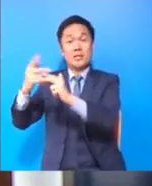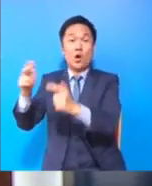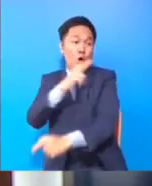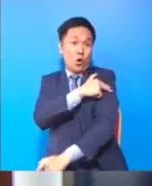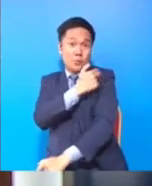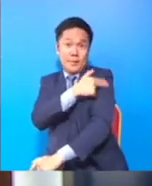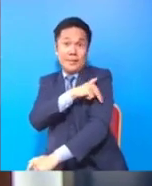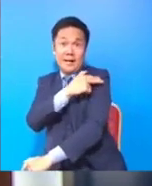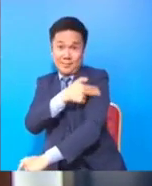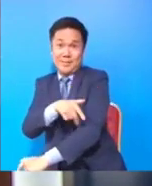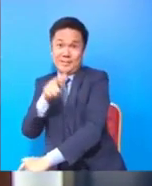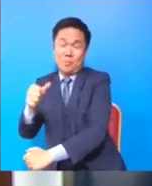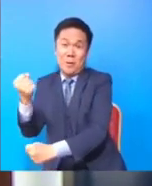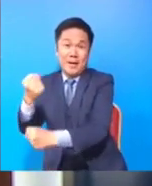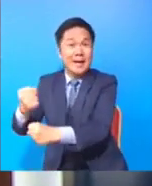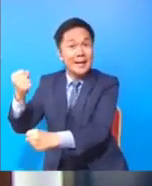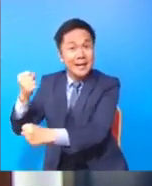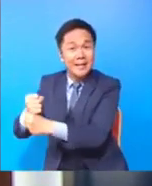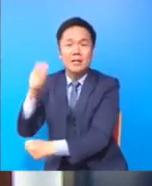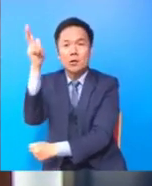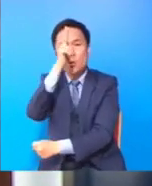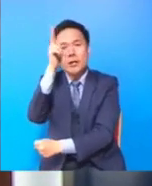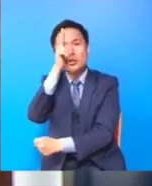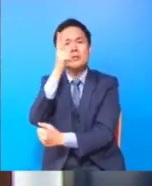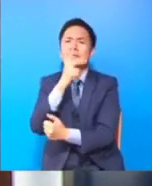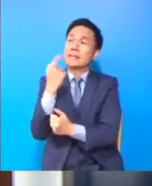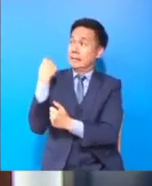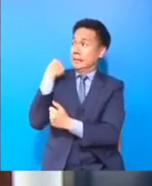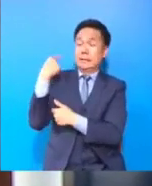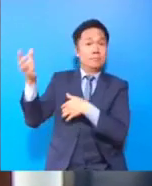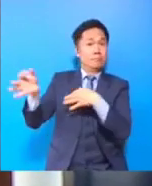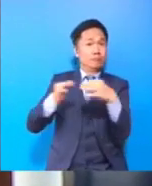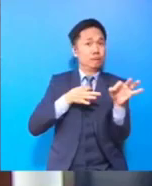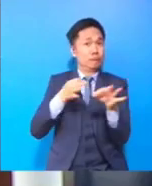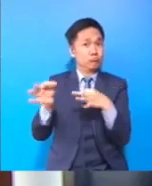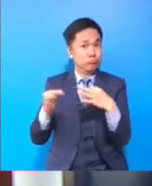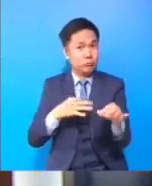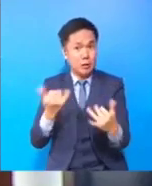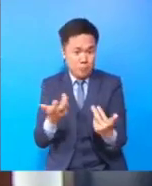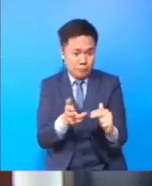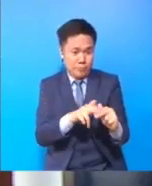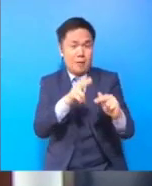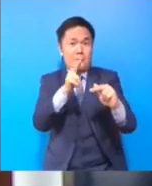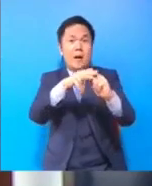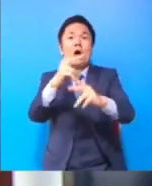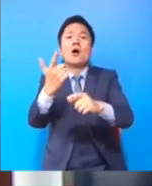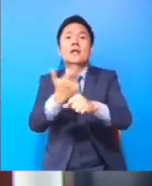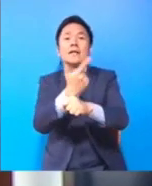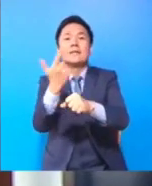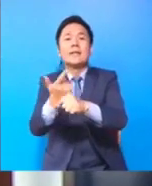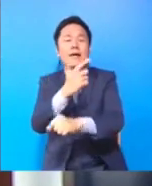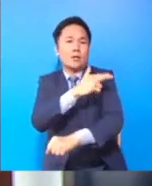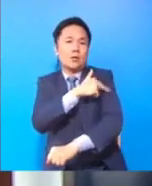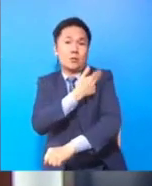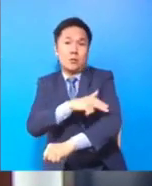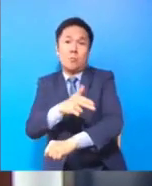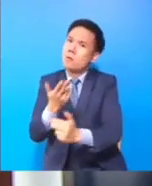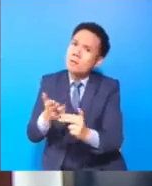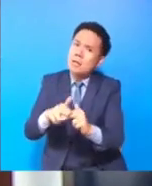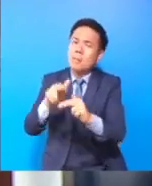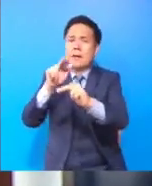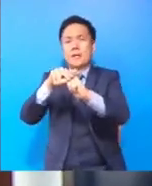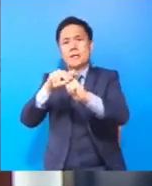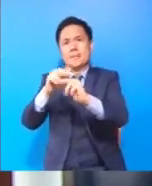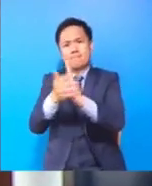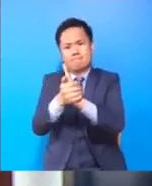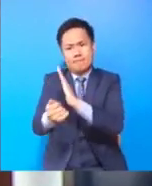dalam Hospital hospital dan juga Kerajaan tersebut biasanya tekan tadi akan menambah lagi Hospital Aziz wajah dan menambah lagi Pak Apa kau